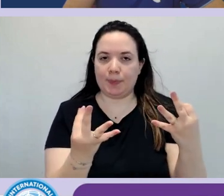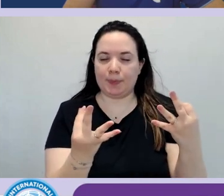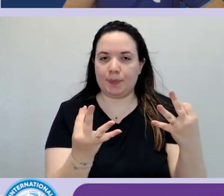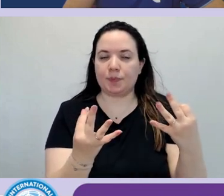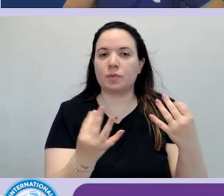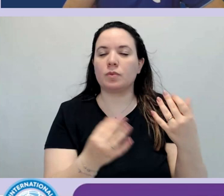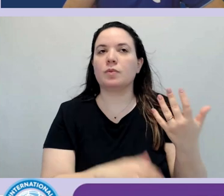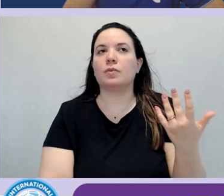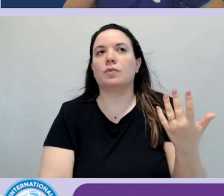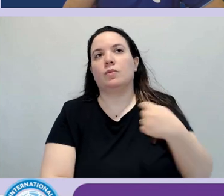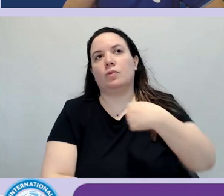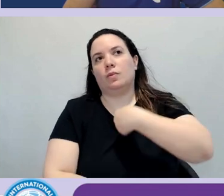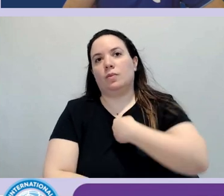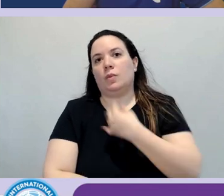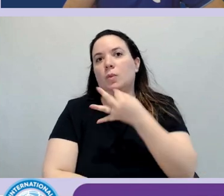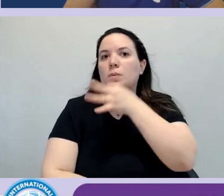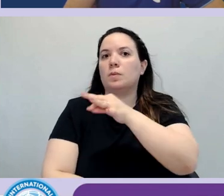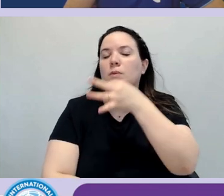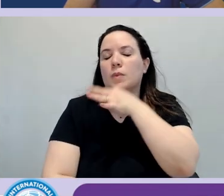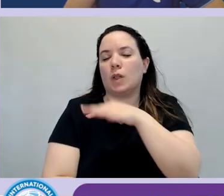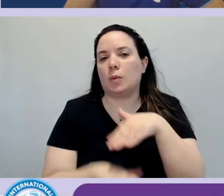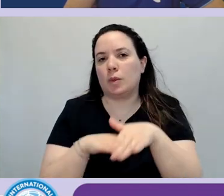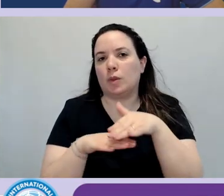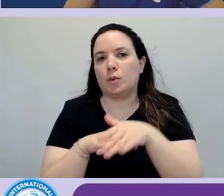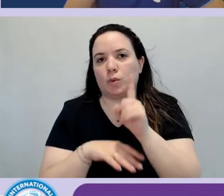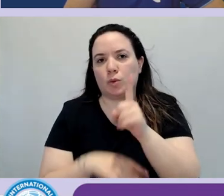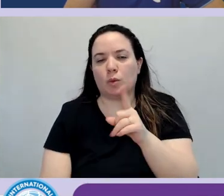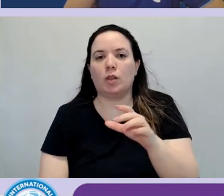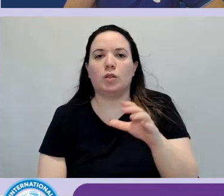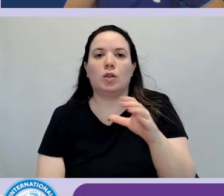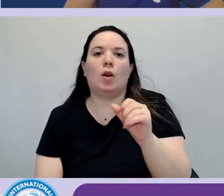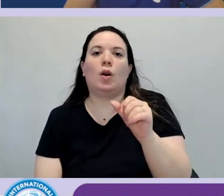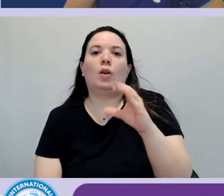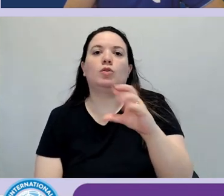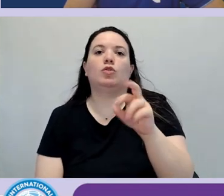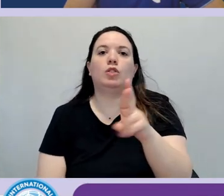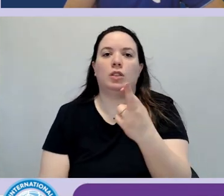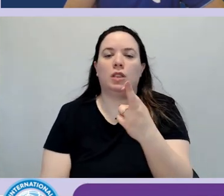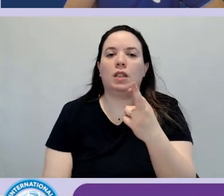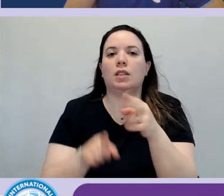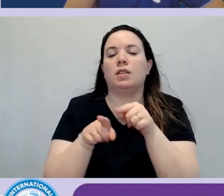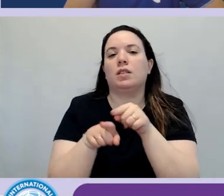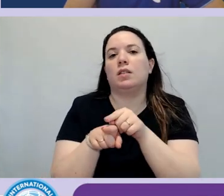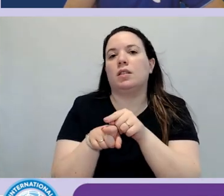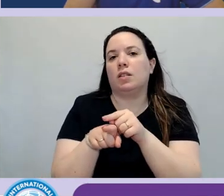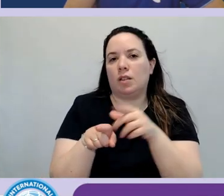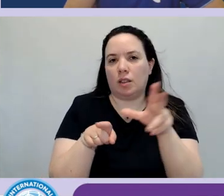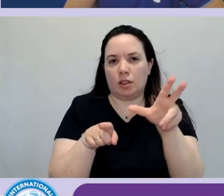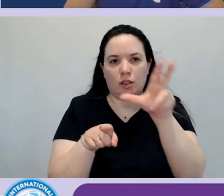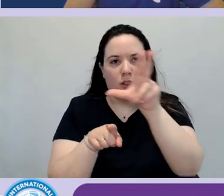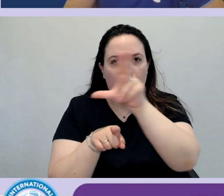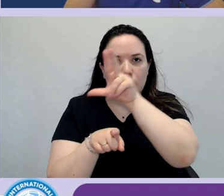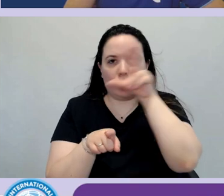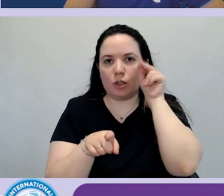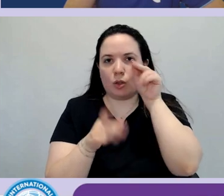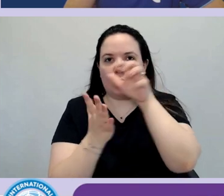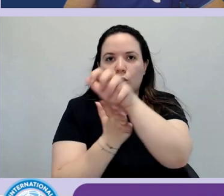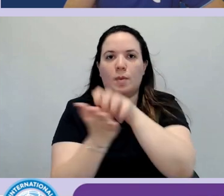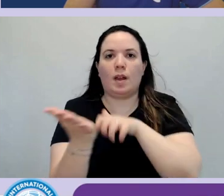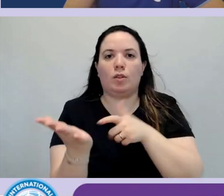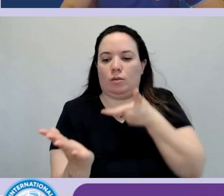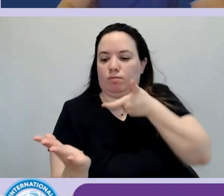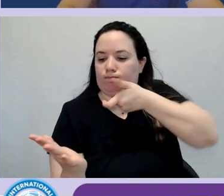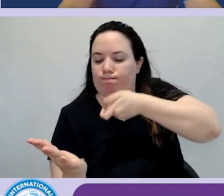utilizzo spesso il sistema di ocr No l'ocr per riconoscimento